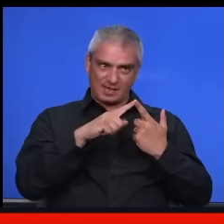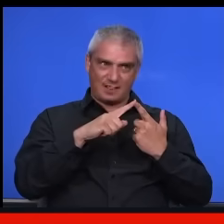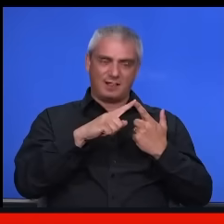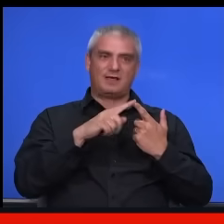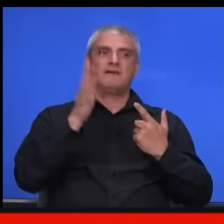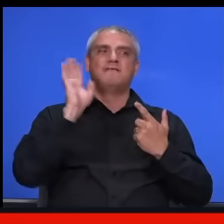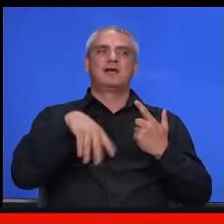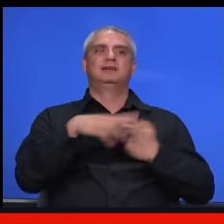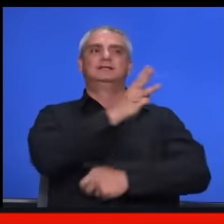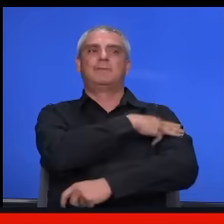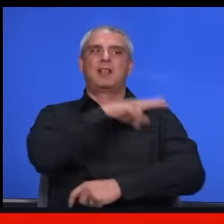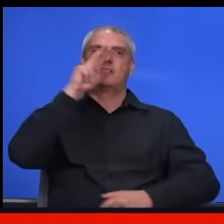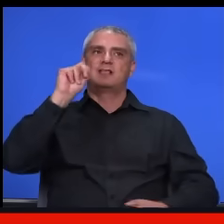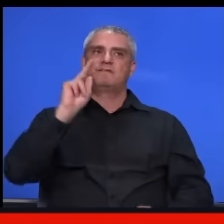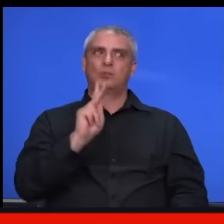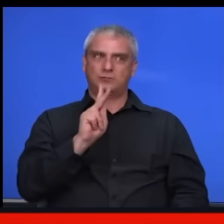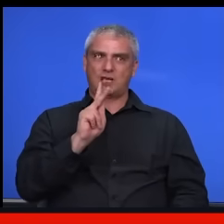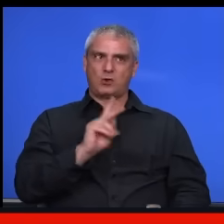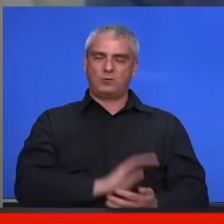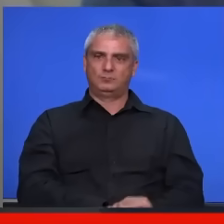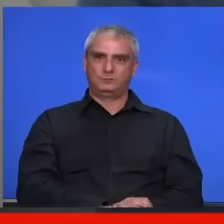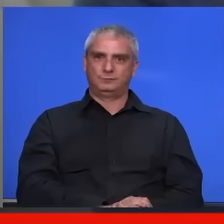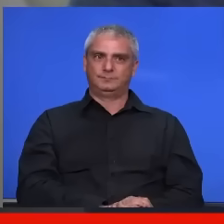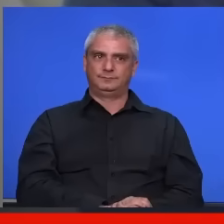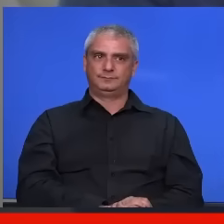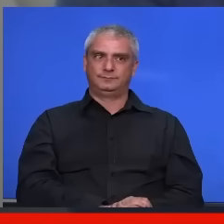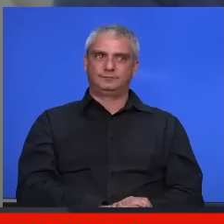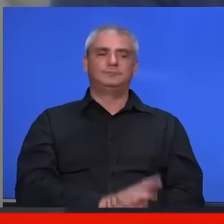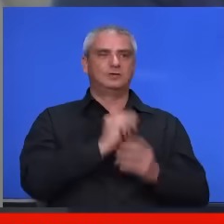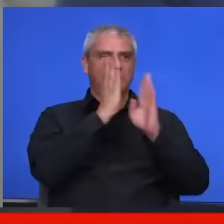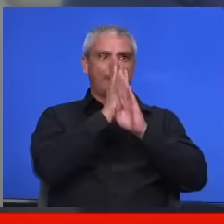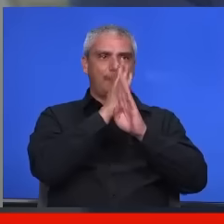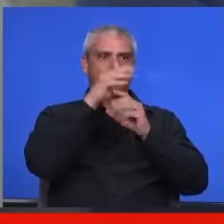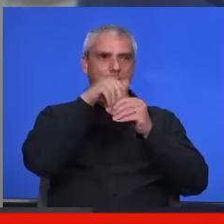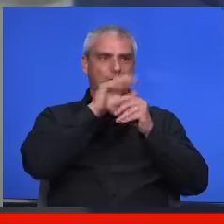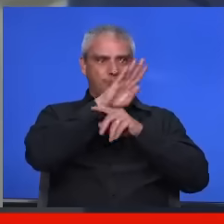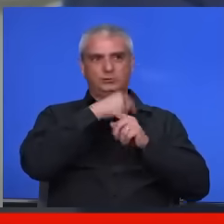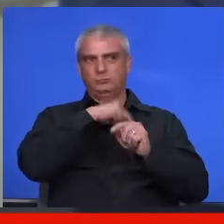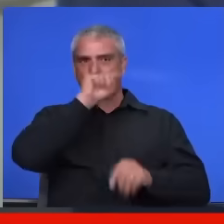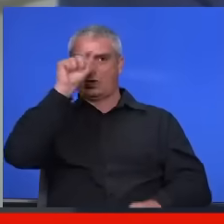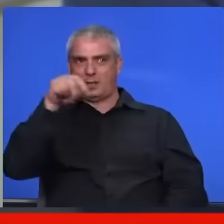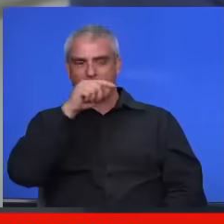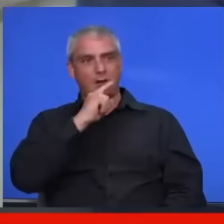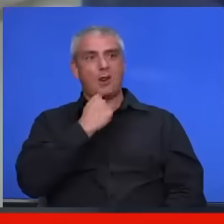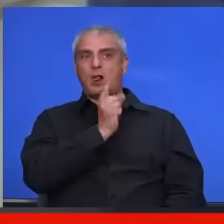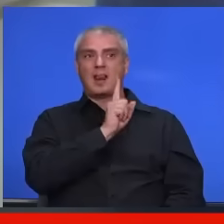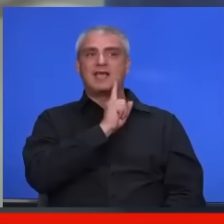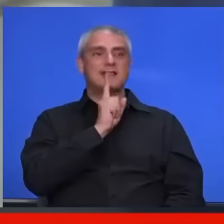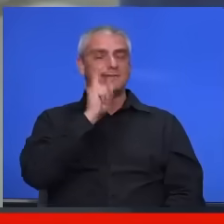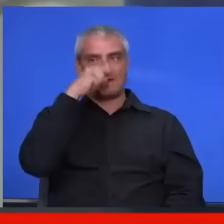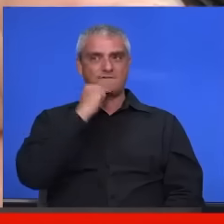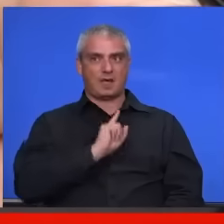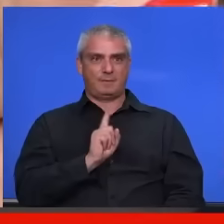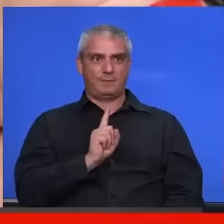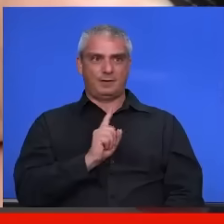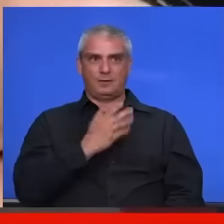יונה וסמל נתיב קוצרו. רגע, יש מחבלים במשגרים שאני הולך אליהם, לא להגיד לאמא ואבא.